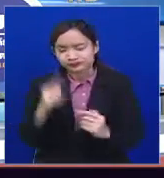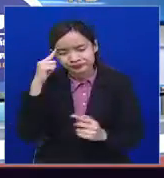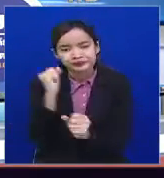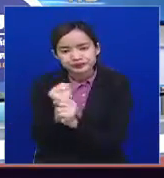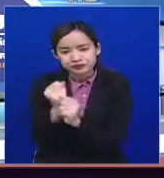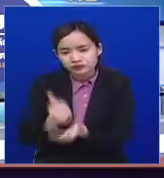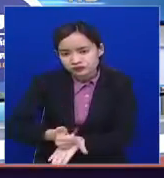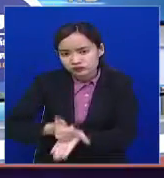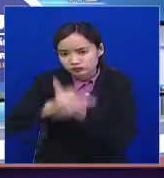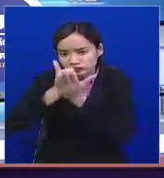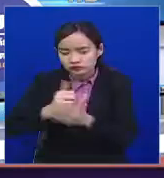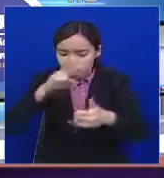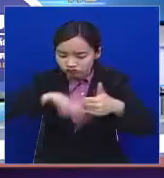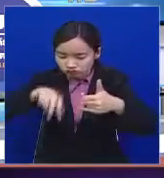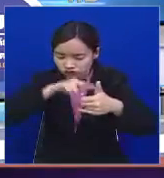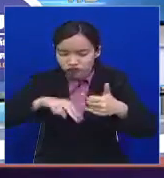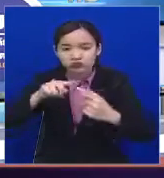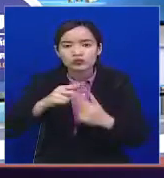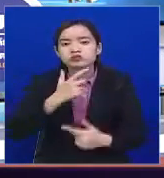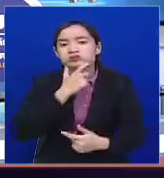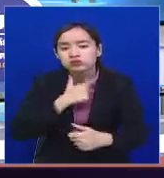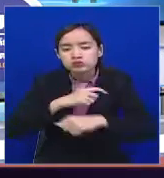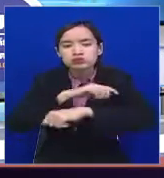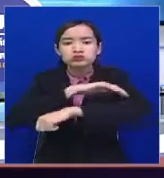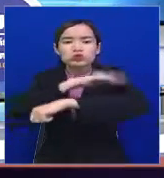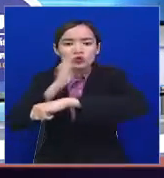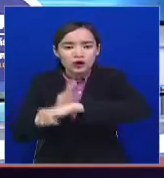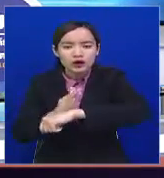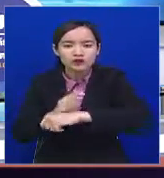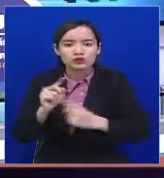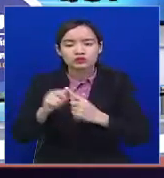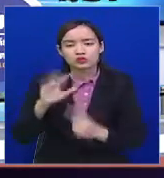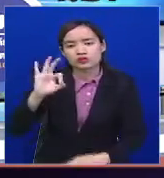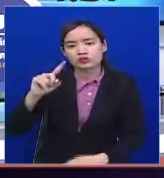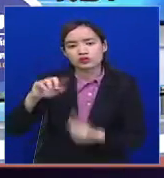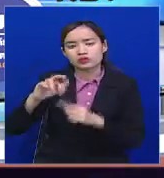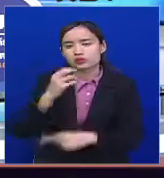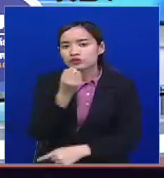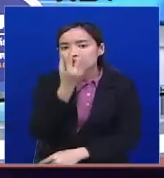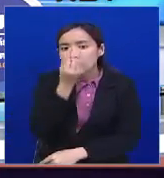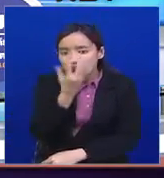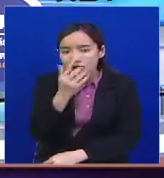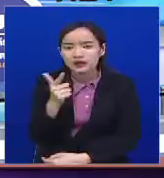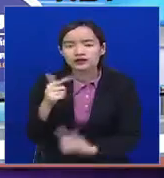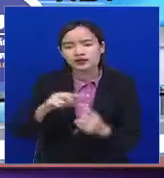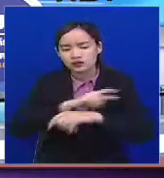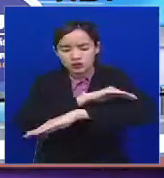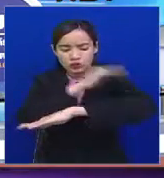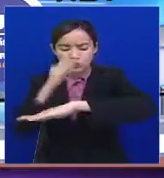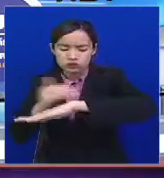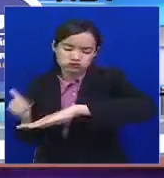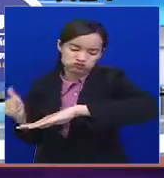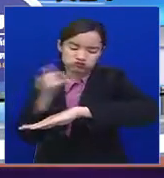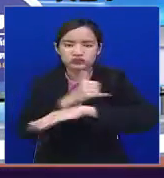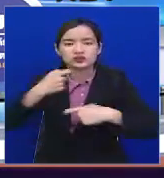าและบำบัดชาวไทยภูเขาที่ยังติดสารเสพติดประเภทฟินแต่ด้วยสภาพพื้นที่ของภูเขาสูงและก็การเดินทางที่ยากลำบากนะครับท